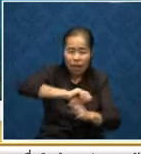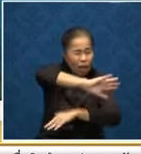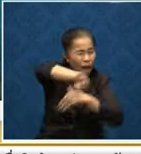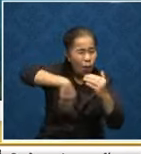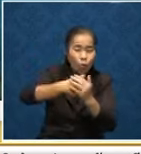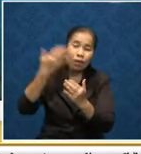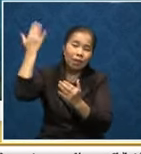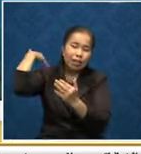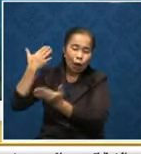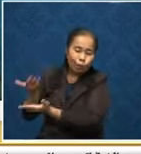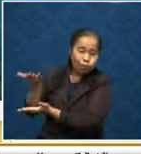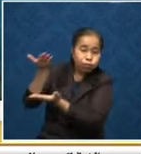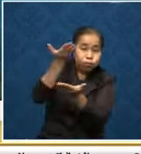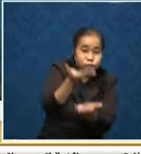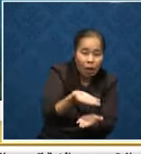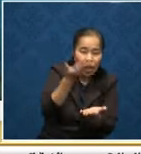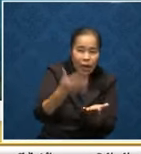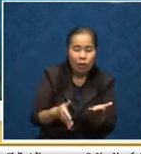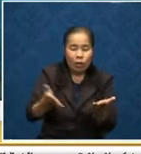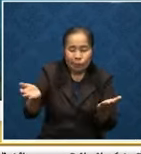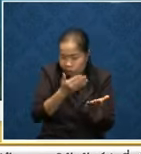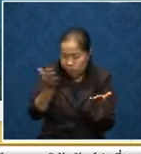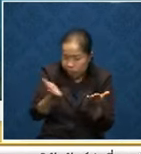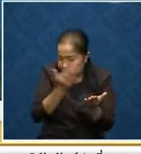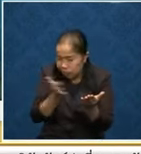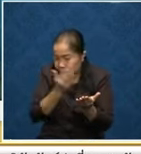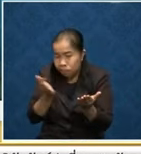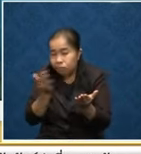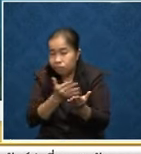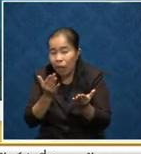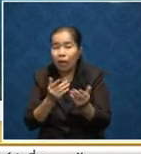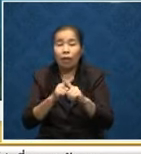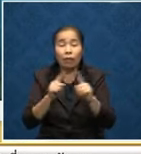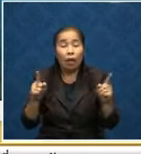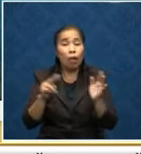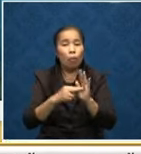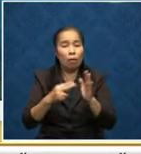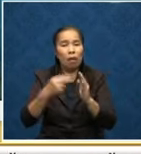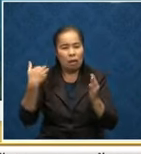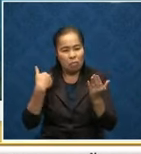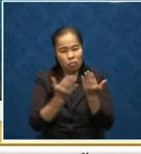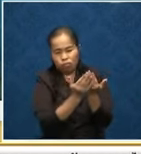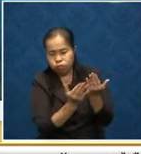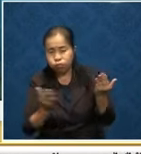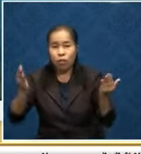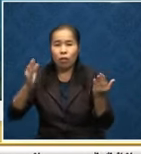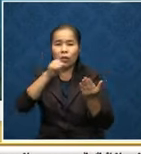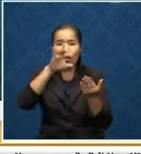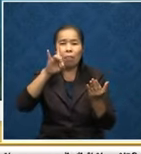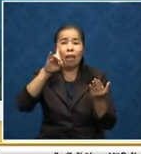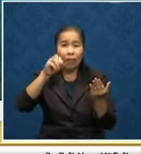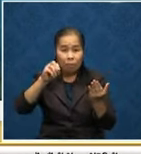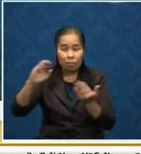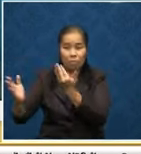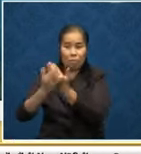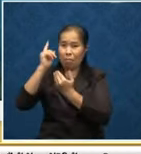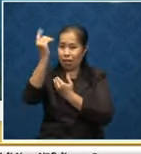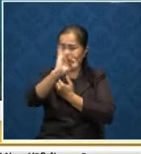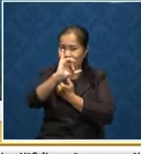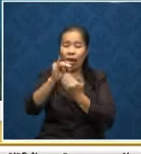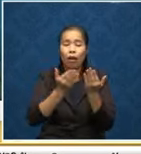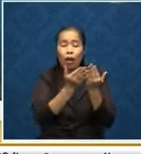ล้วใช้อำนาจคณะรัฐมนตรีหยิบมาพิจารณาใหม่แปลว่าเรามีอีก180ฉบับที่ยังไม่ต้องเสนอเพิ่มนะฮะอยู่ในวาระ